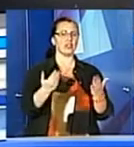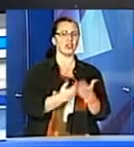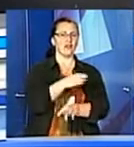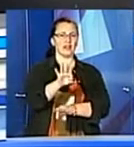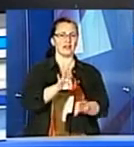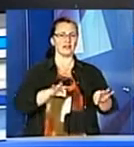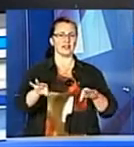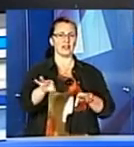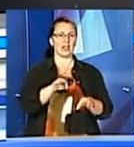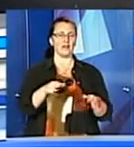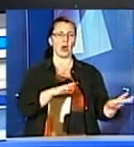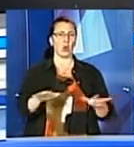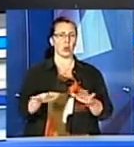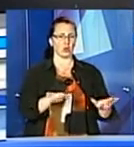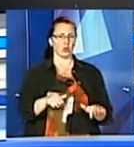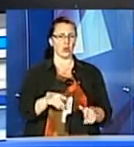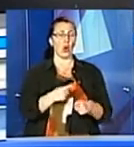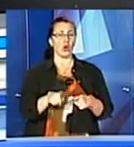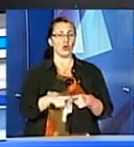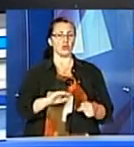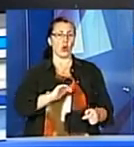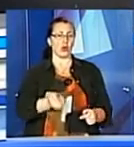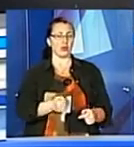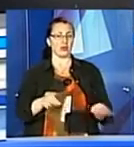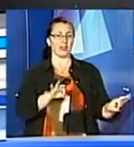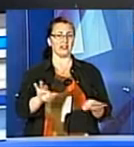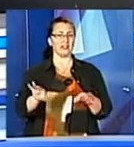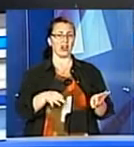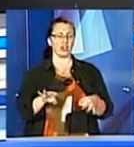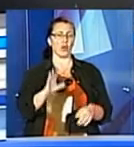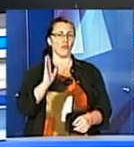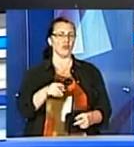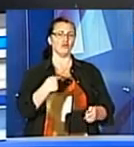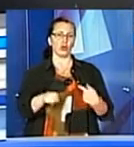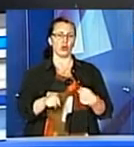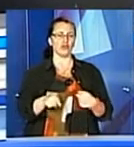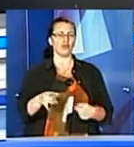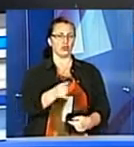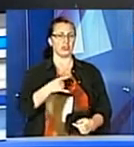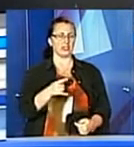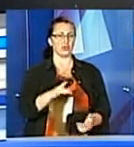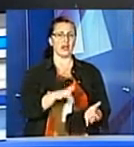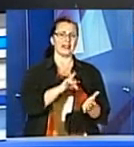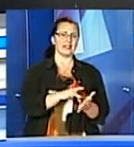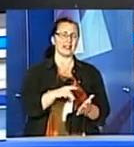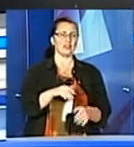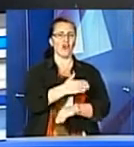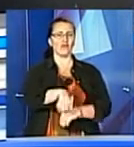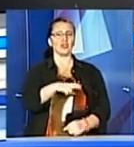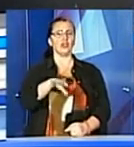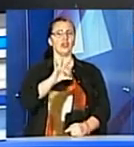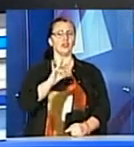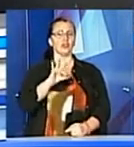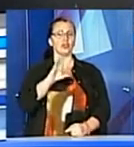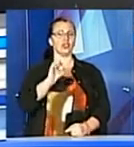схема руху. Вже незабаром приватний транспорт їздитиме по-іншому. Частину проспекту Свободи і вулицю Дорошенка в центральній частині